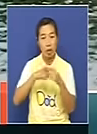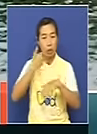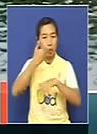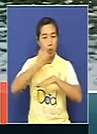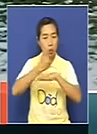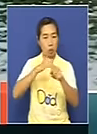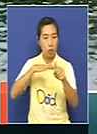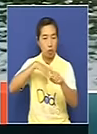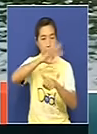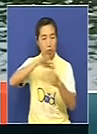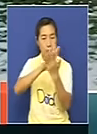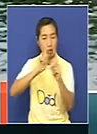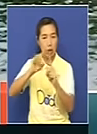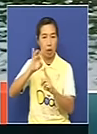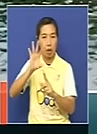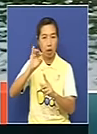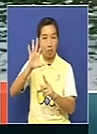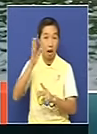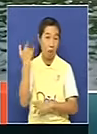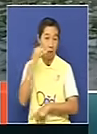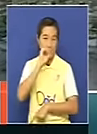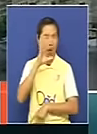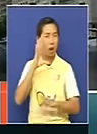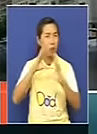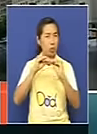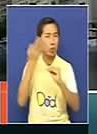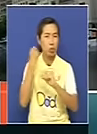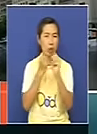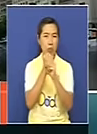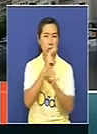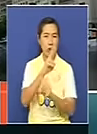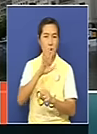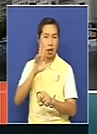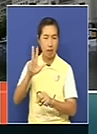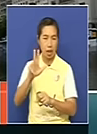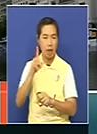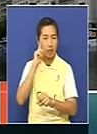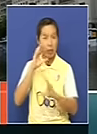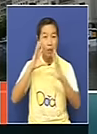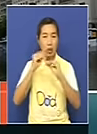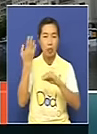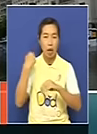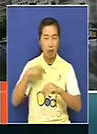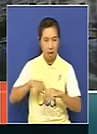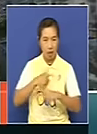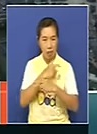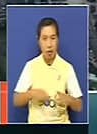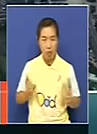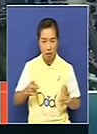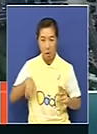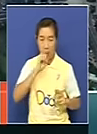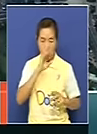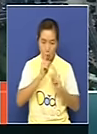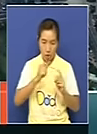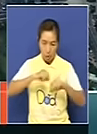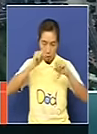ก195ประเทศเคยประชุมกันไว้เมื่อปี2553ที่เมืองแคนคูนเม็กซิโกและตัดสินใจร่วมกันว่